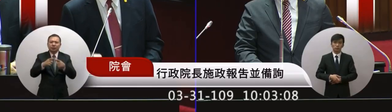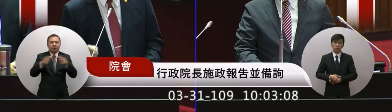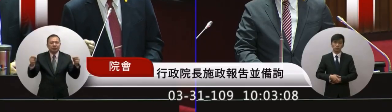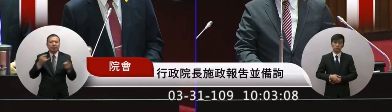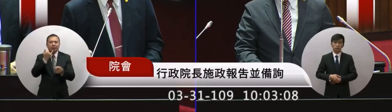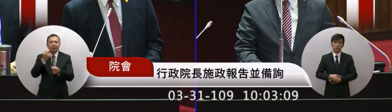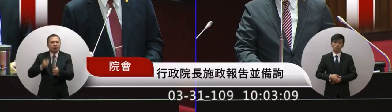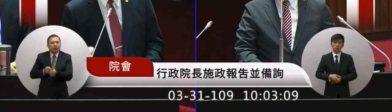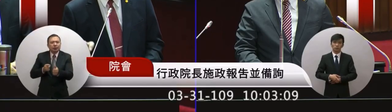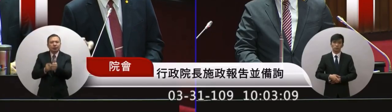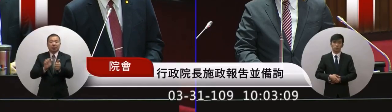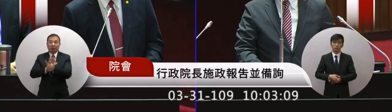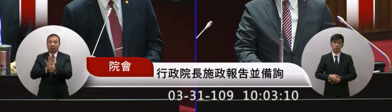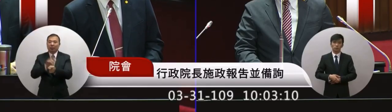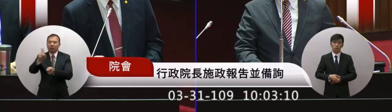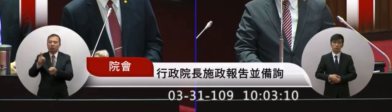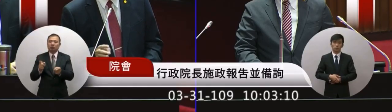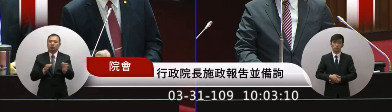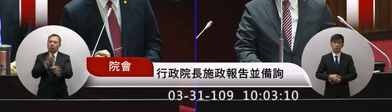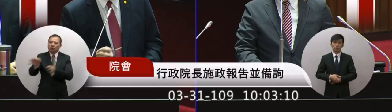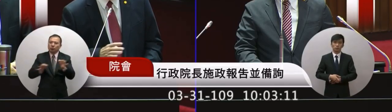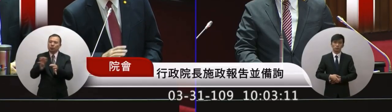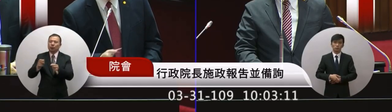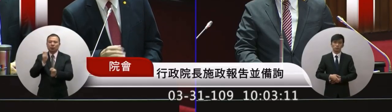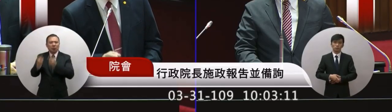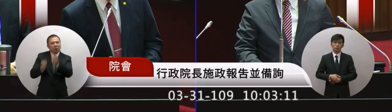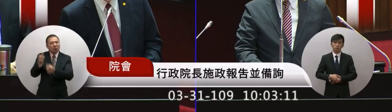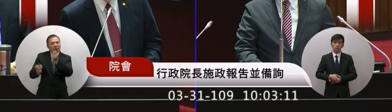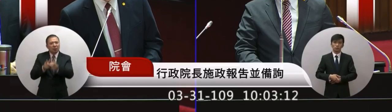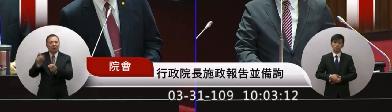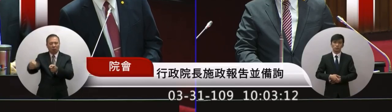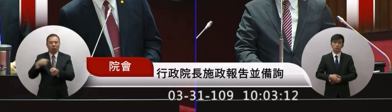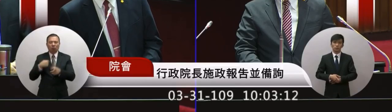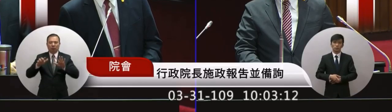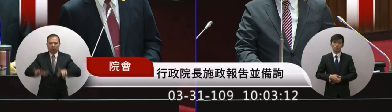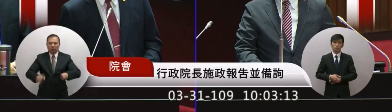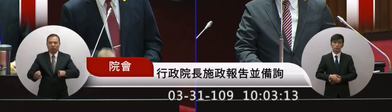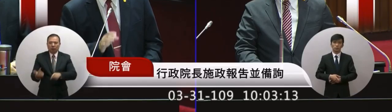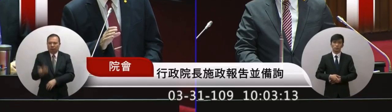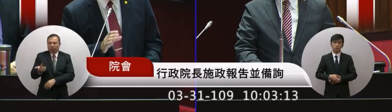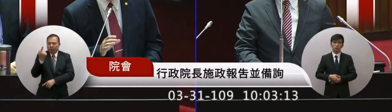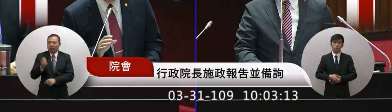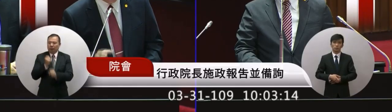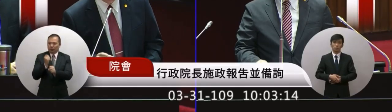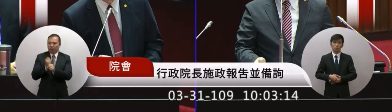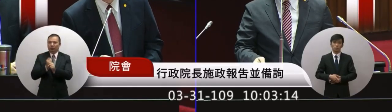这个部分刺激消费的折扣部分，我们会提早来执行。